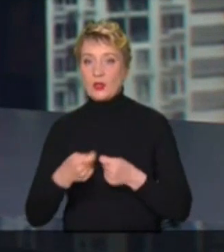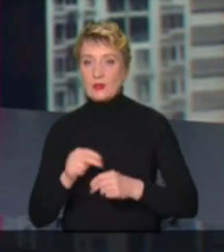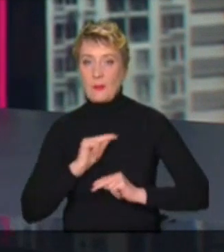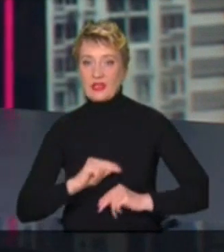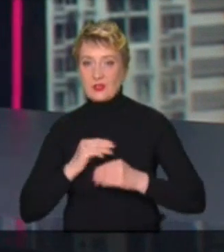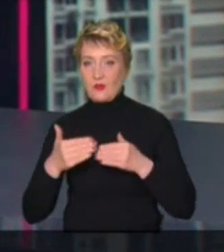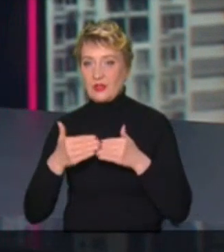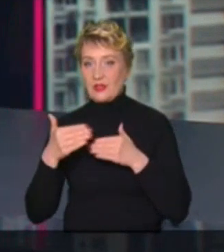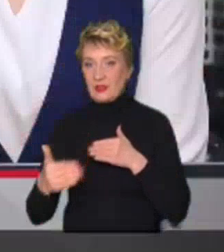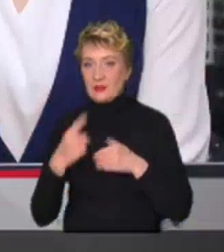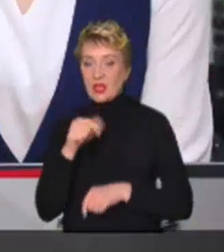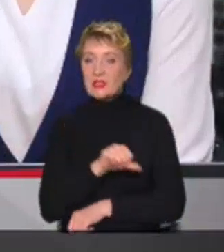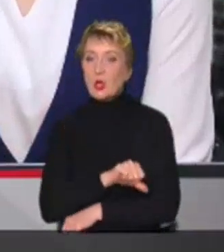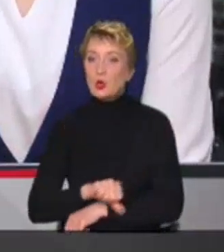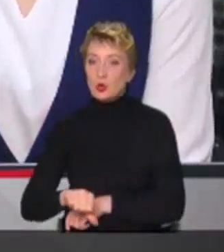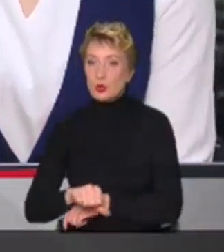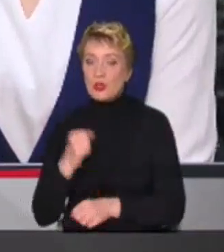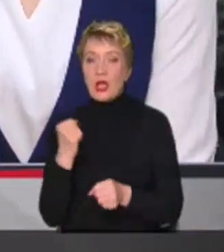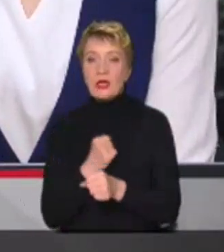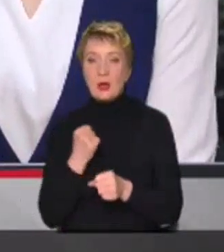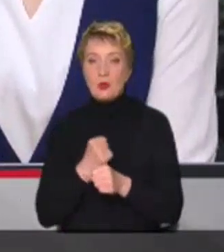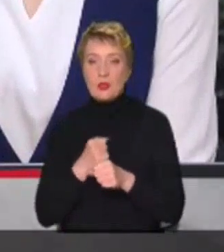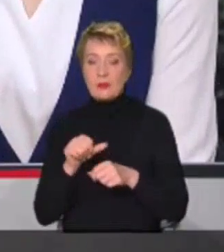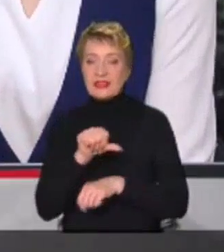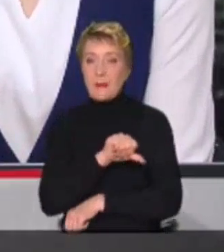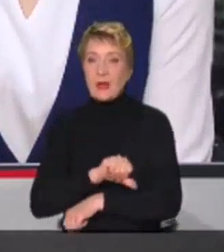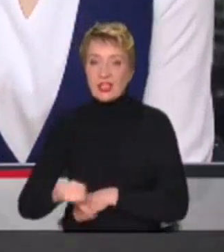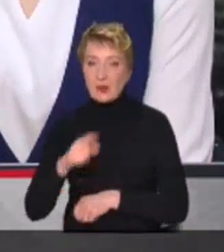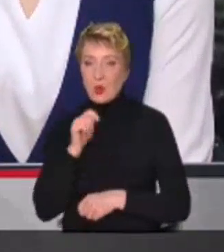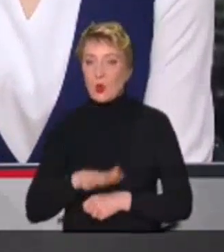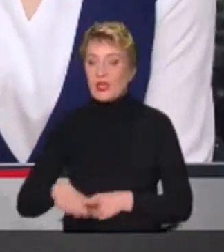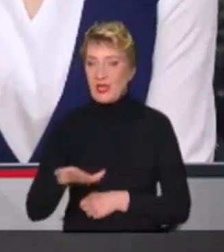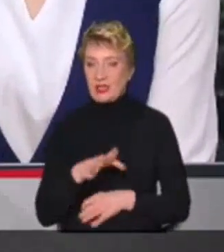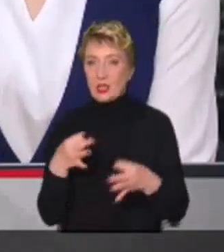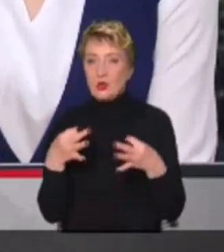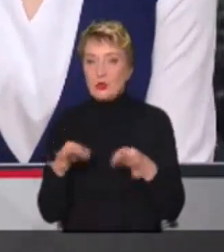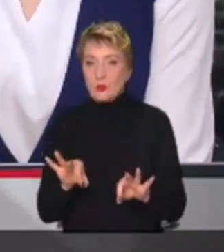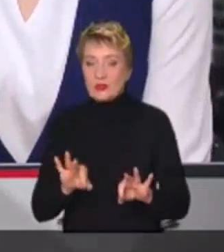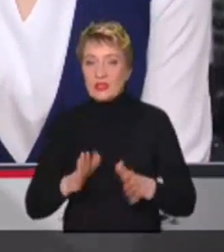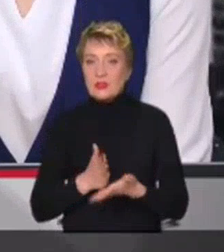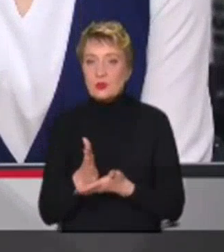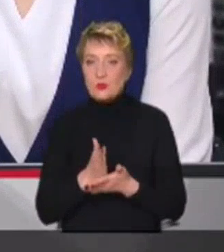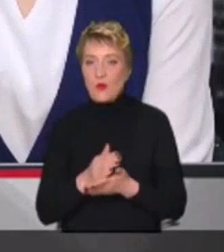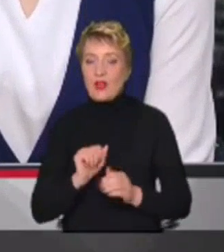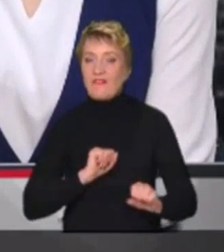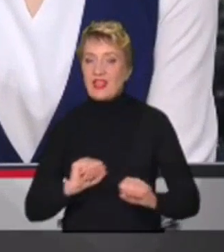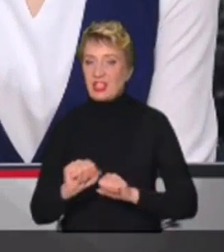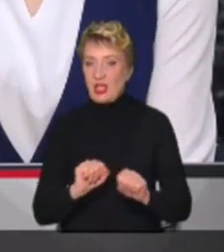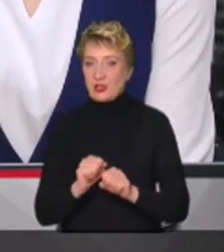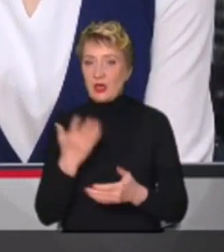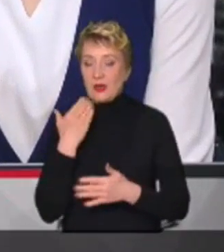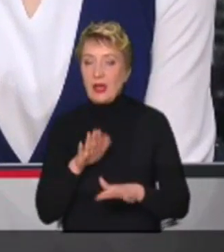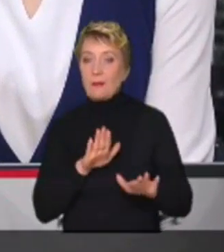дистанційно за кордону. Робота за межами України допускається лише у разі службового відрядження. У випадку